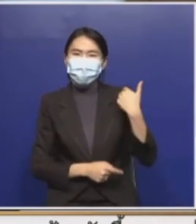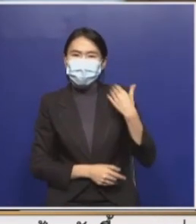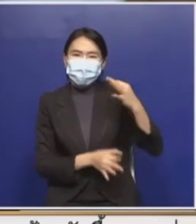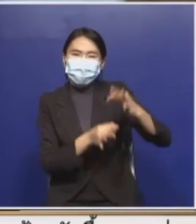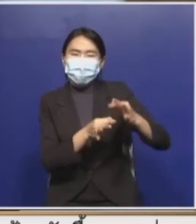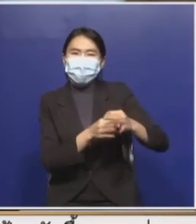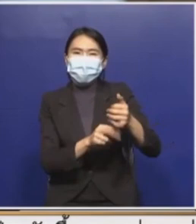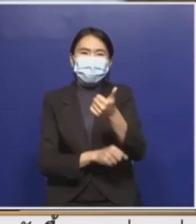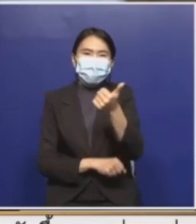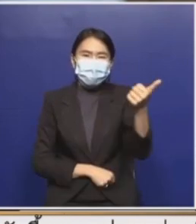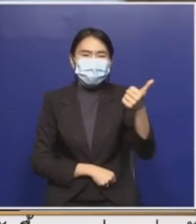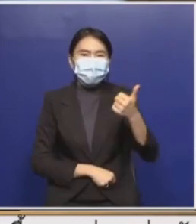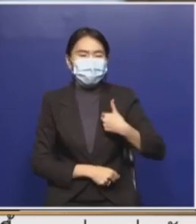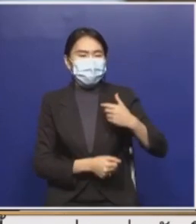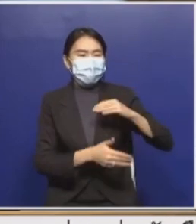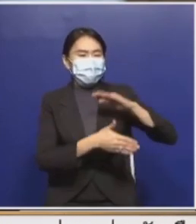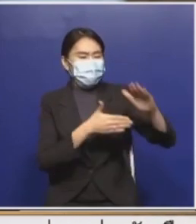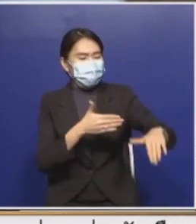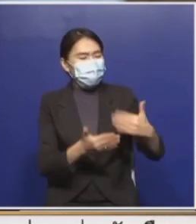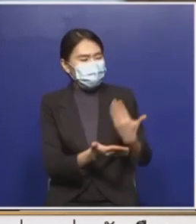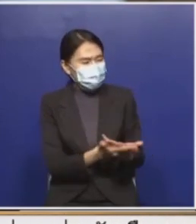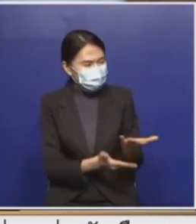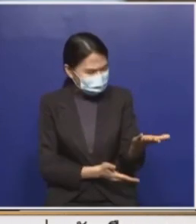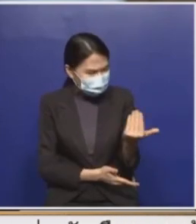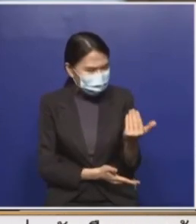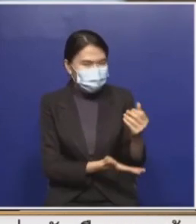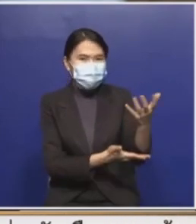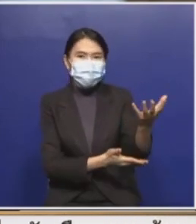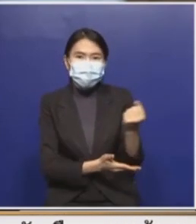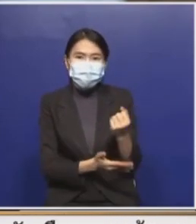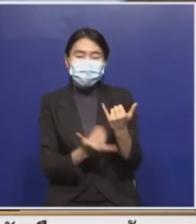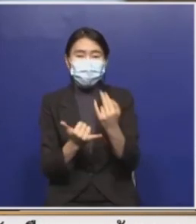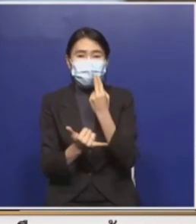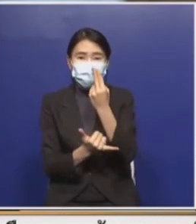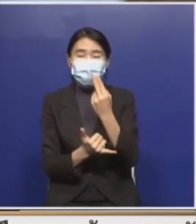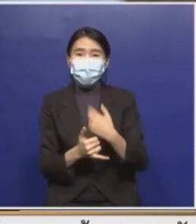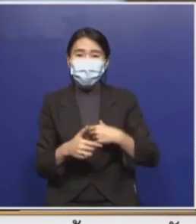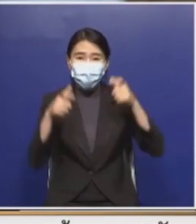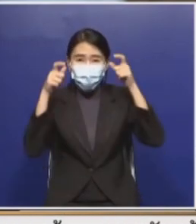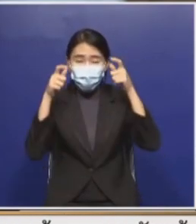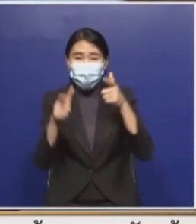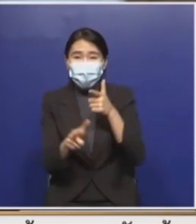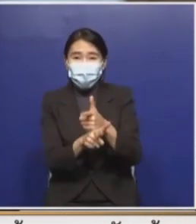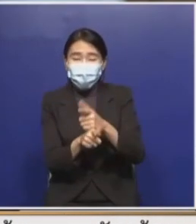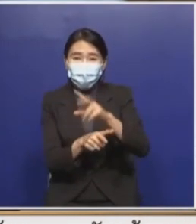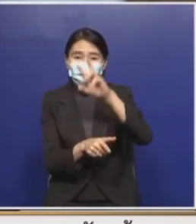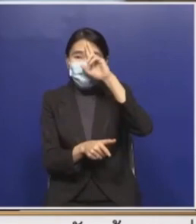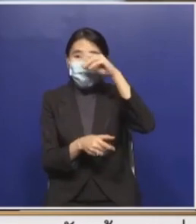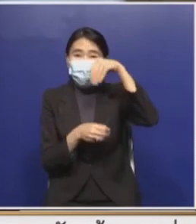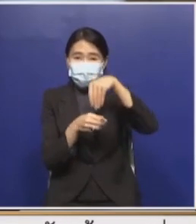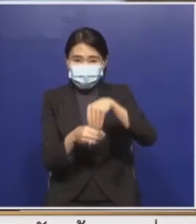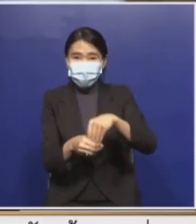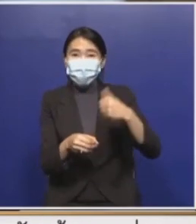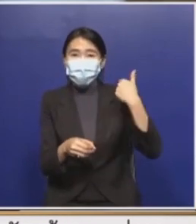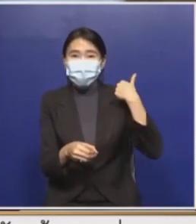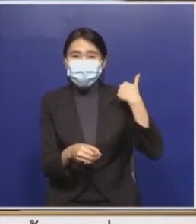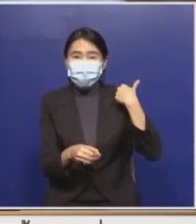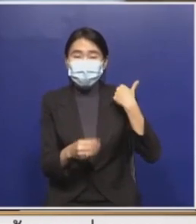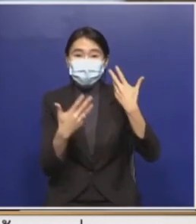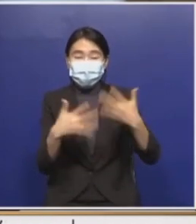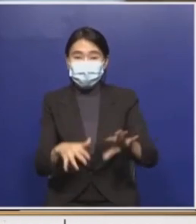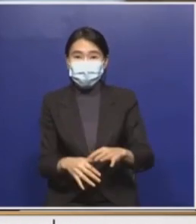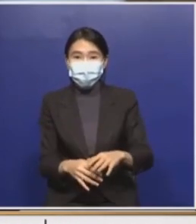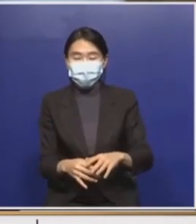ากพี่น้องบ้างมาลงทุนวันนี้วัวเขาเป็นโรคลัมปิสกินแล้วก็ตาย